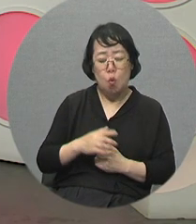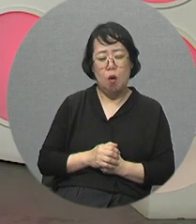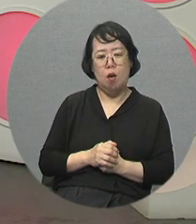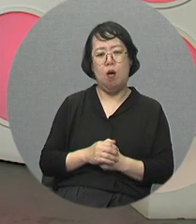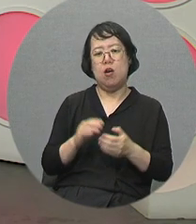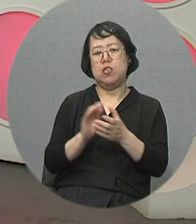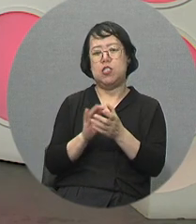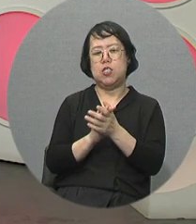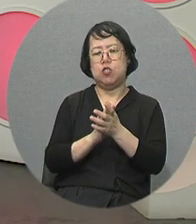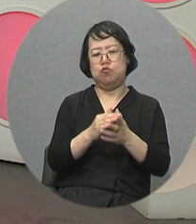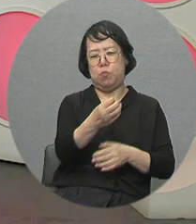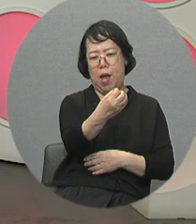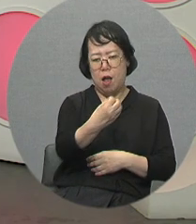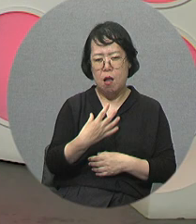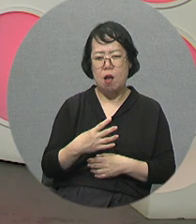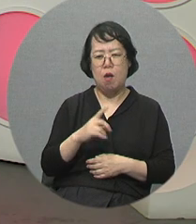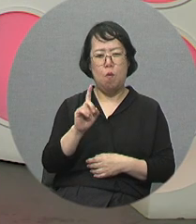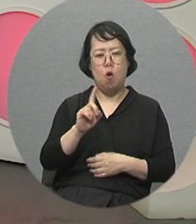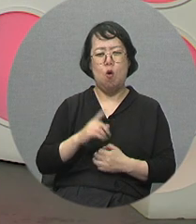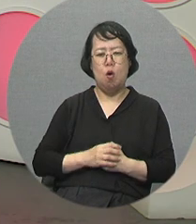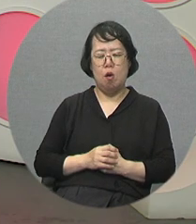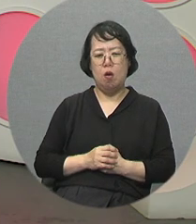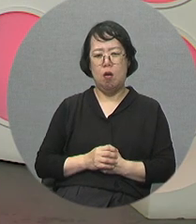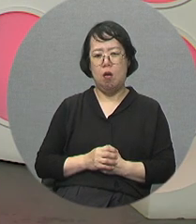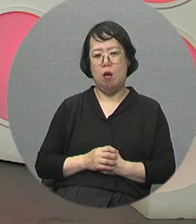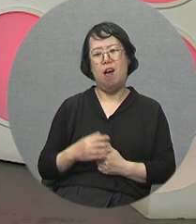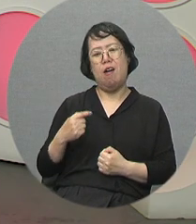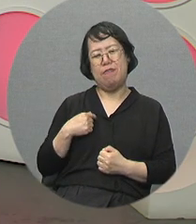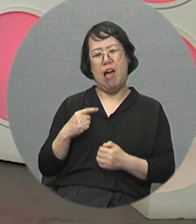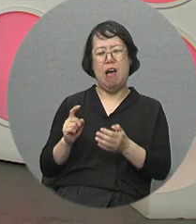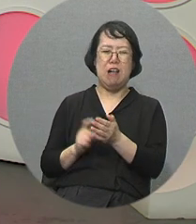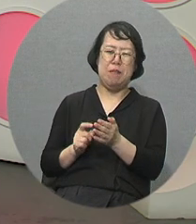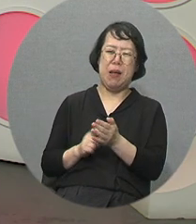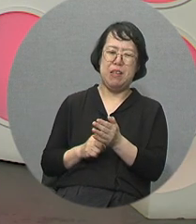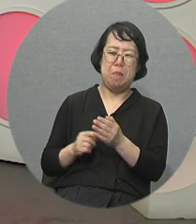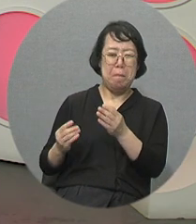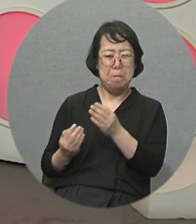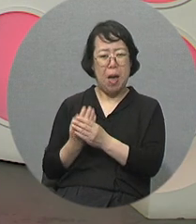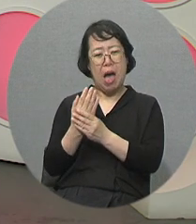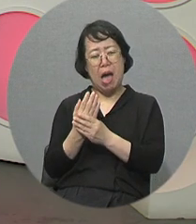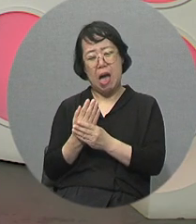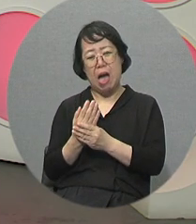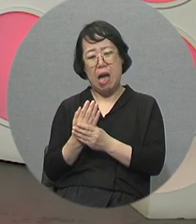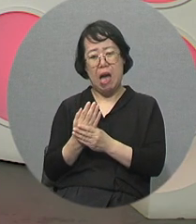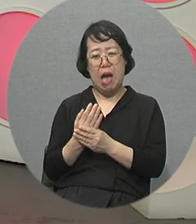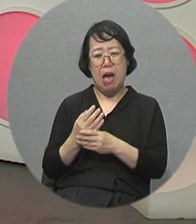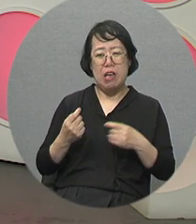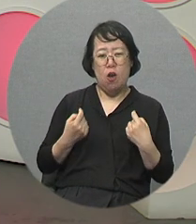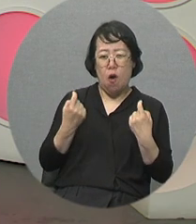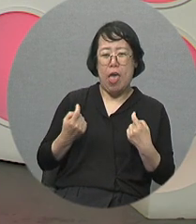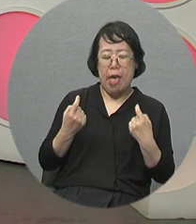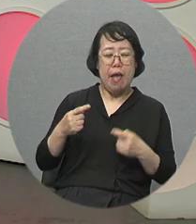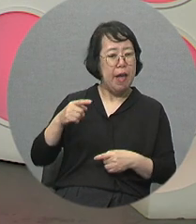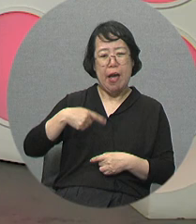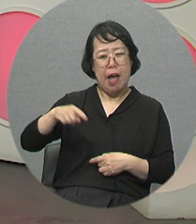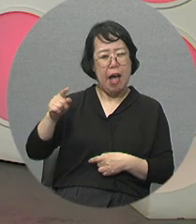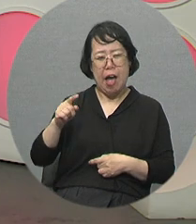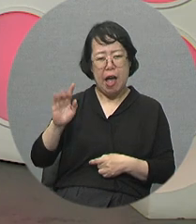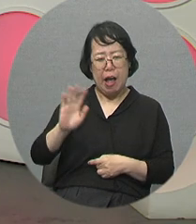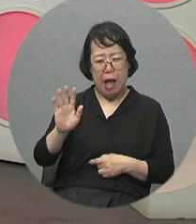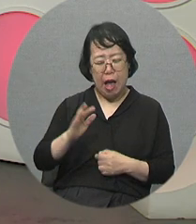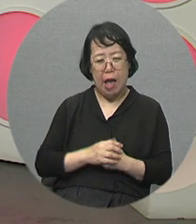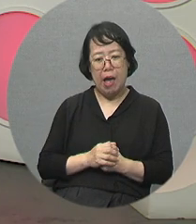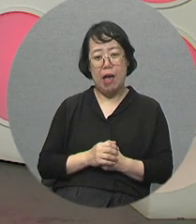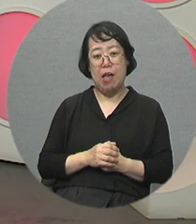친구가 저에게 이렇게 말을 하더라고요. 급한 일이 생겨서 신혼여행은 다음 주에 가기로 했어. 그리고